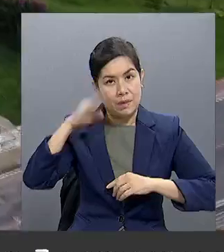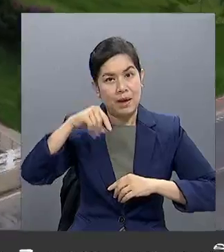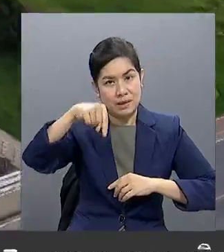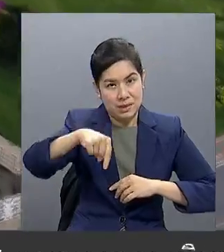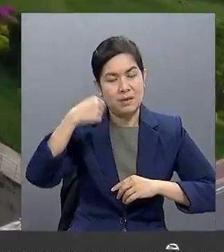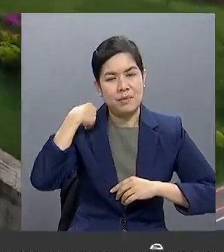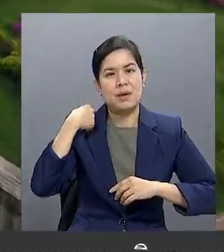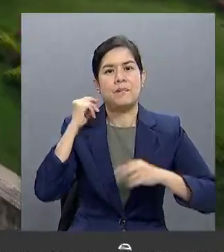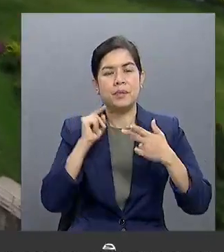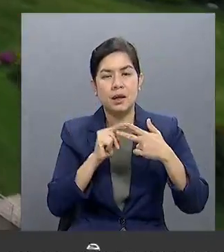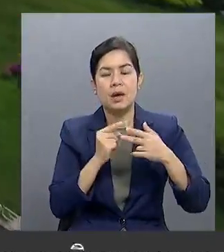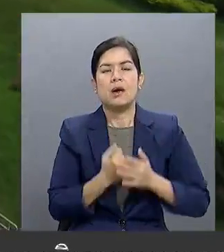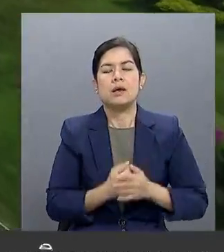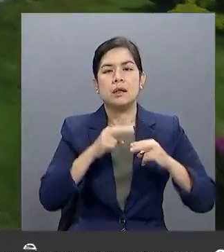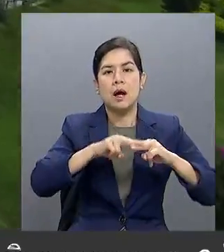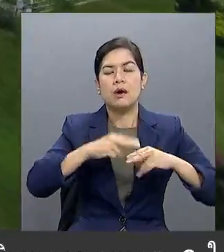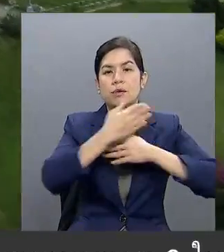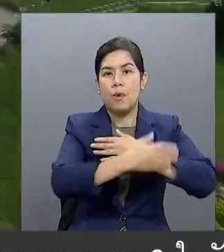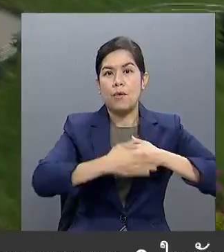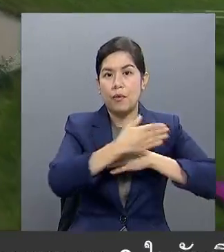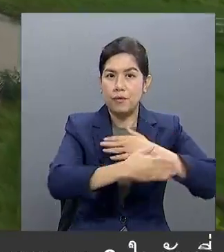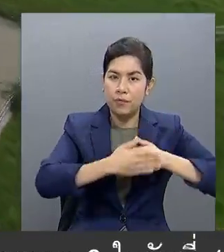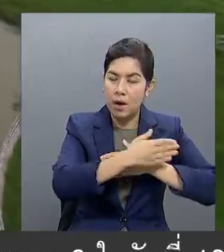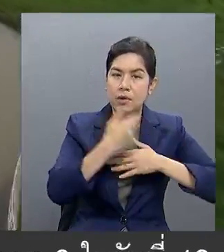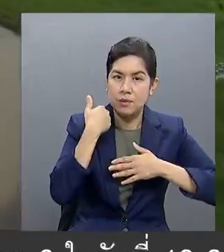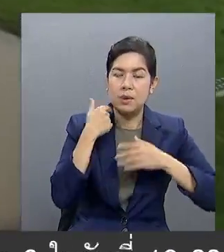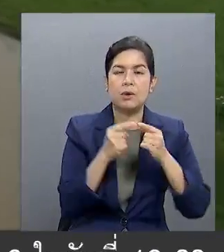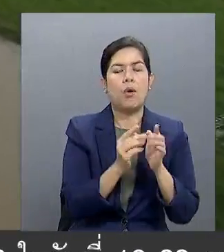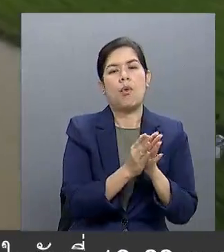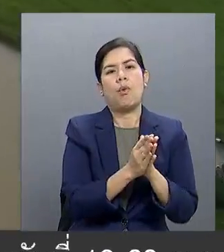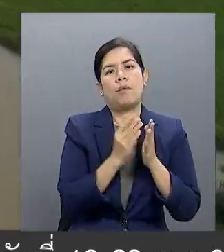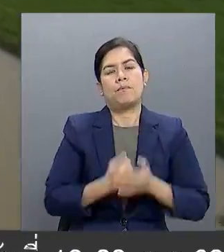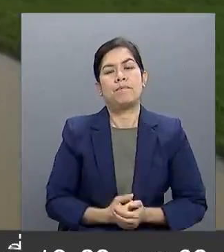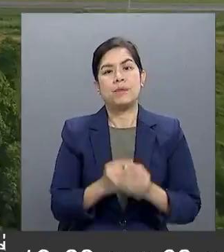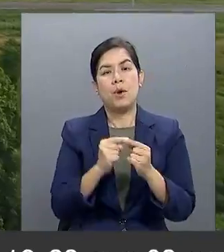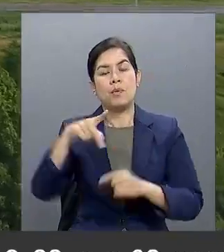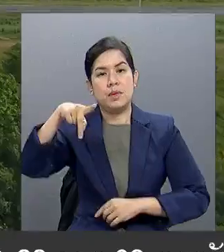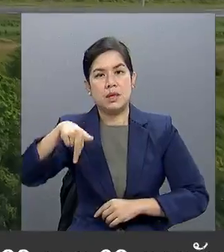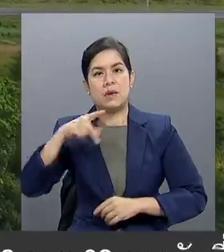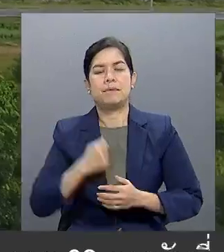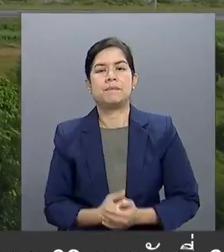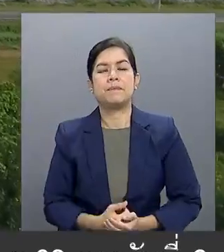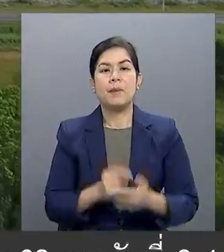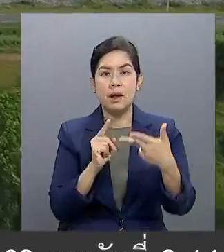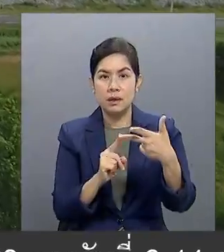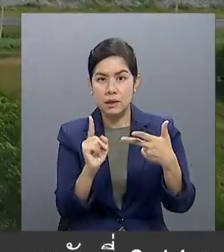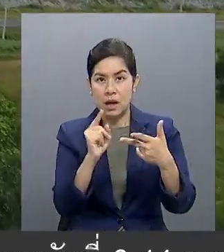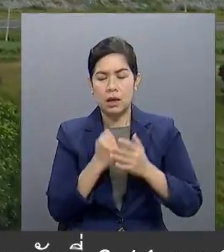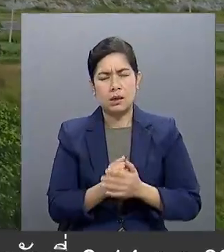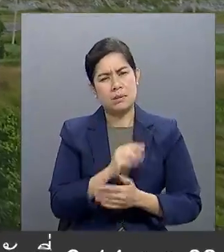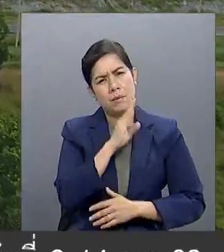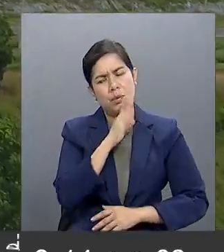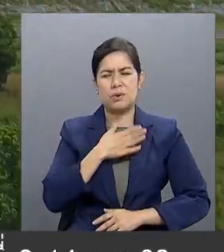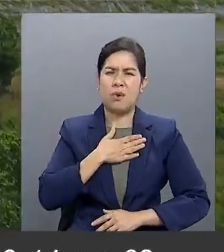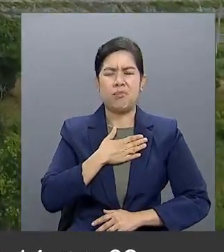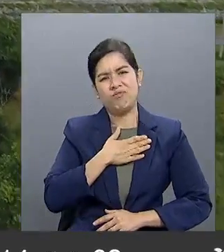ไปชมบรรยากาศเส้นทางร่วมกับนักท่องเที่ยวบนขบวนรถไฟขบวนพิเศษส่วนอีก1ช่องทางค่ะหลายคนบอกว่าไม่สะดวกมาจากกรุงเทพเ